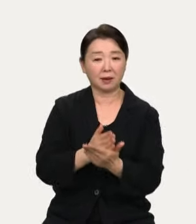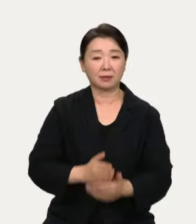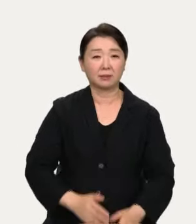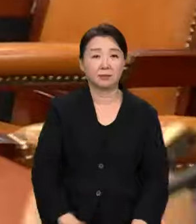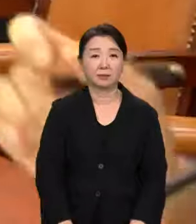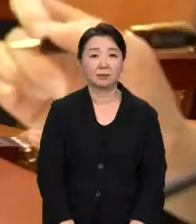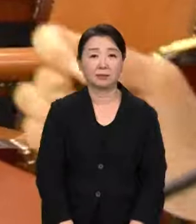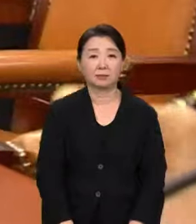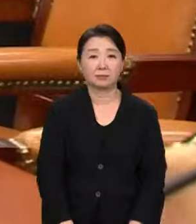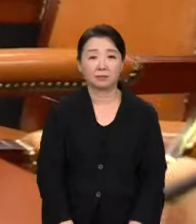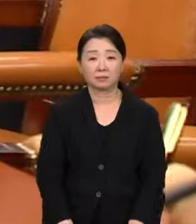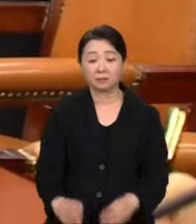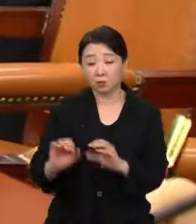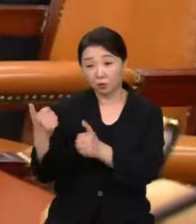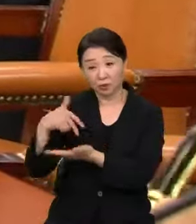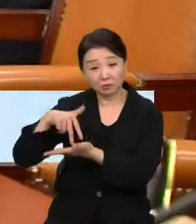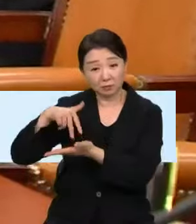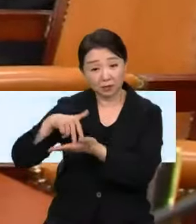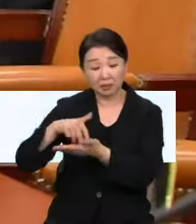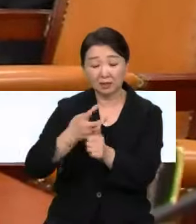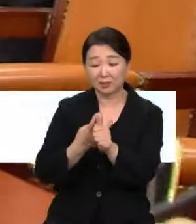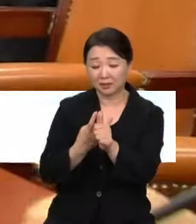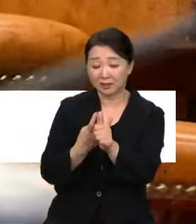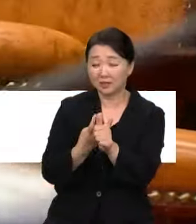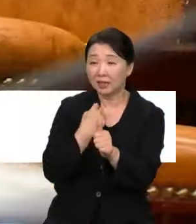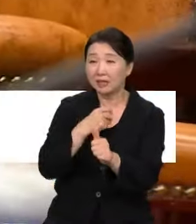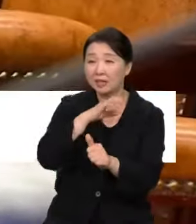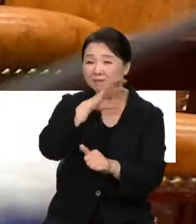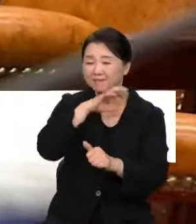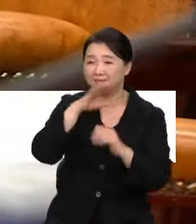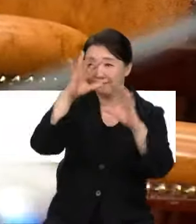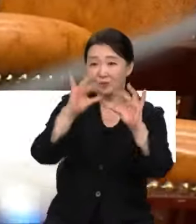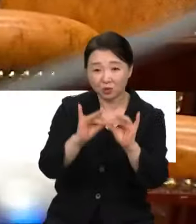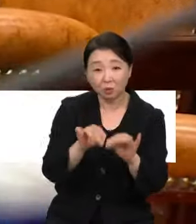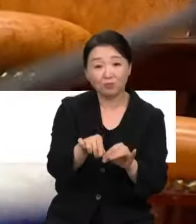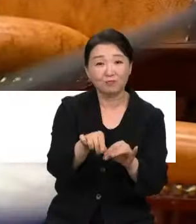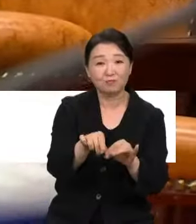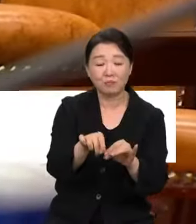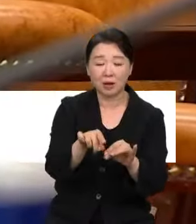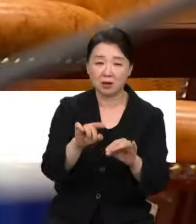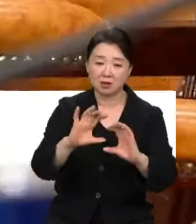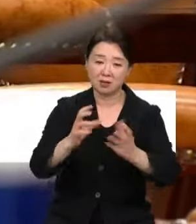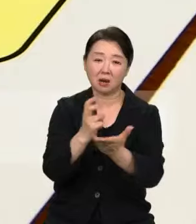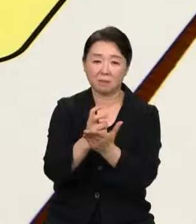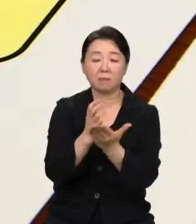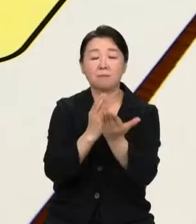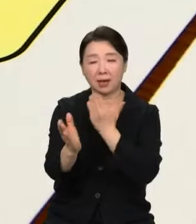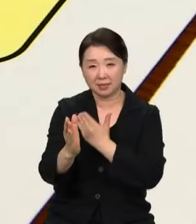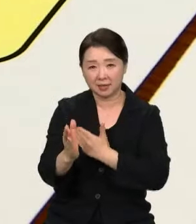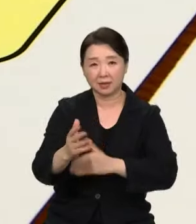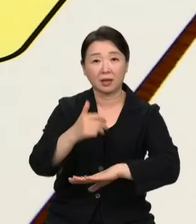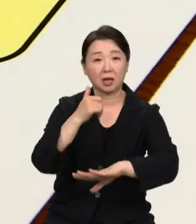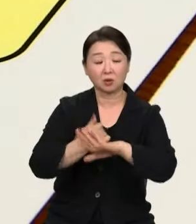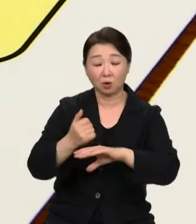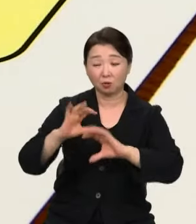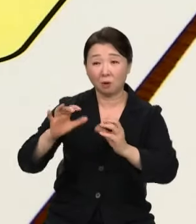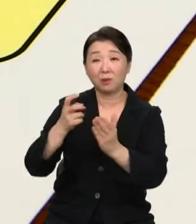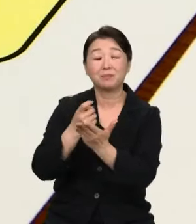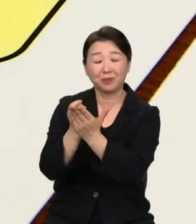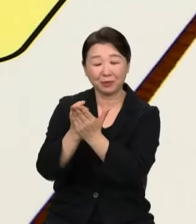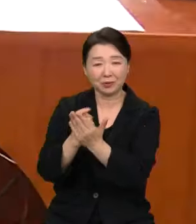말했습니다 국민의 임은 탄핵청원 청문회가 헌법에 위배된다며 내일 헌법 재판소에 권한쟁의 심판을